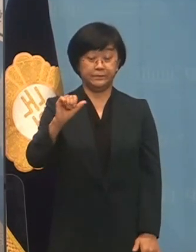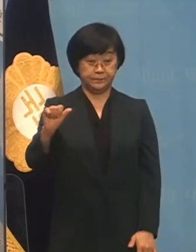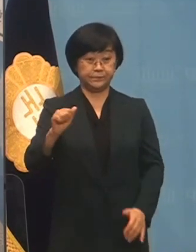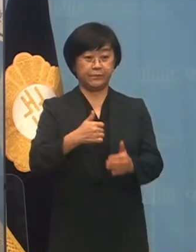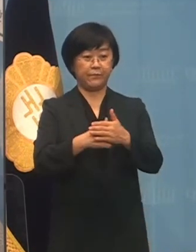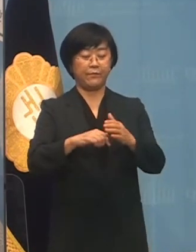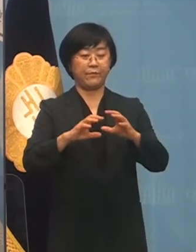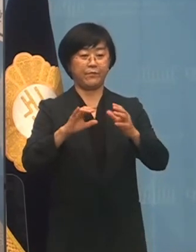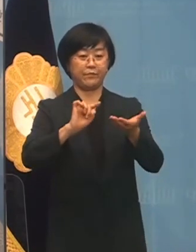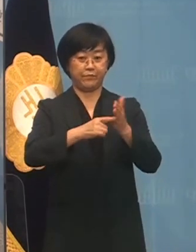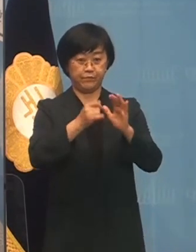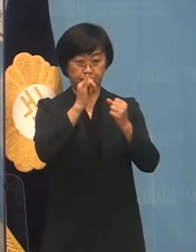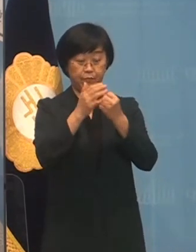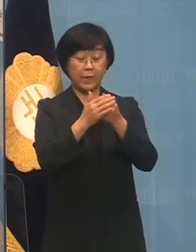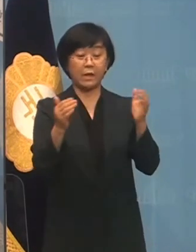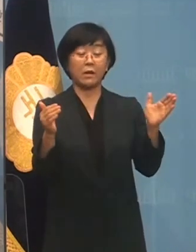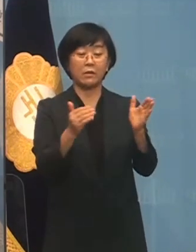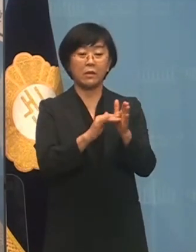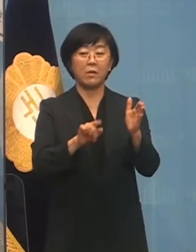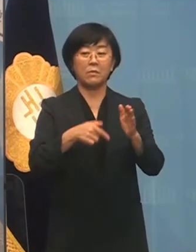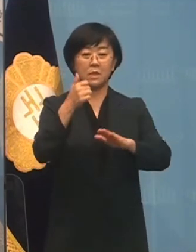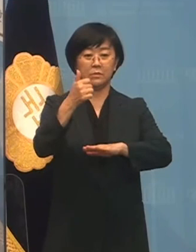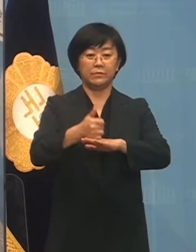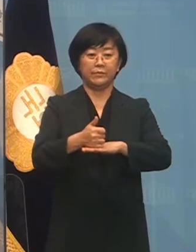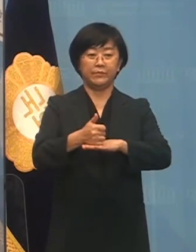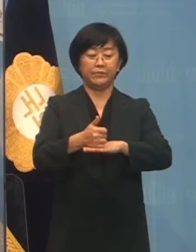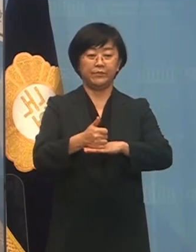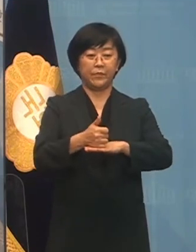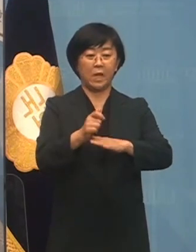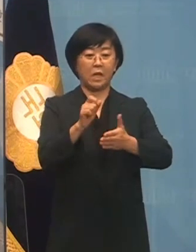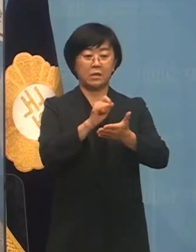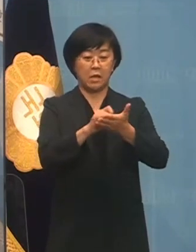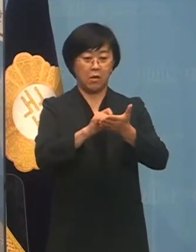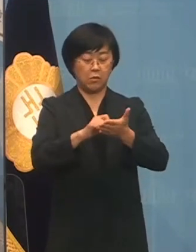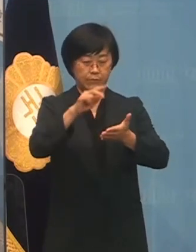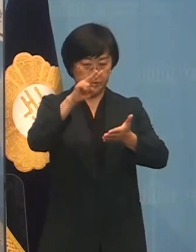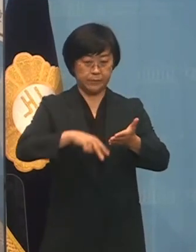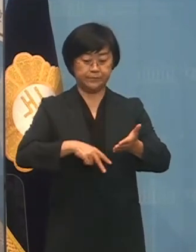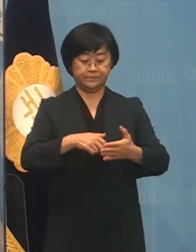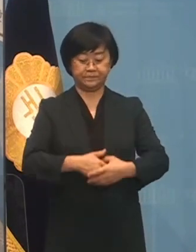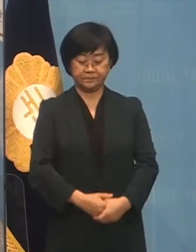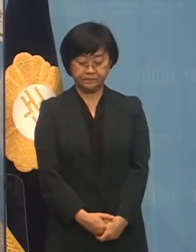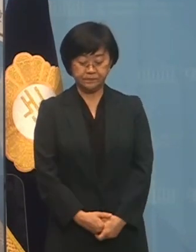발언하겠습니다. 발언을 끝낸 뒤 마지막으로 기자회견을 낭독하겠습니다.